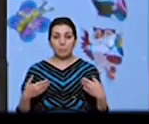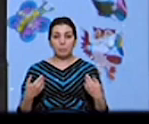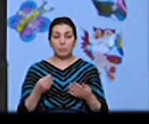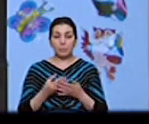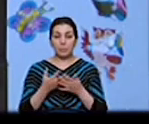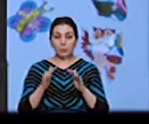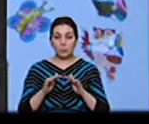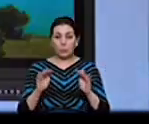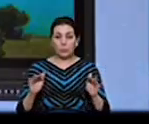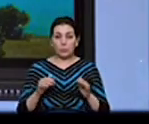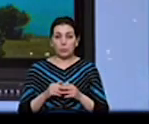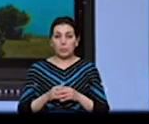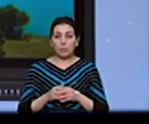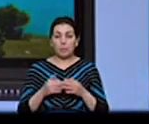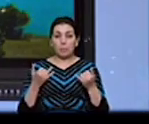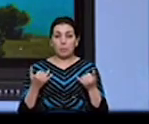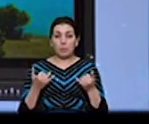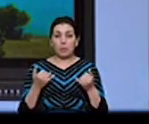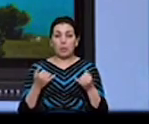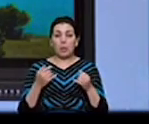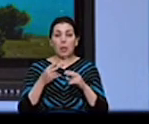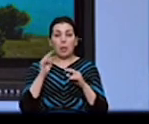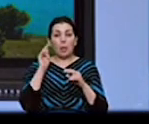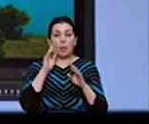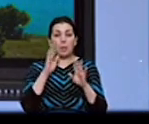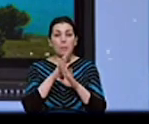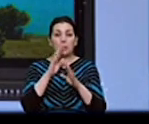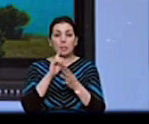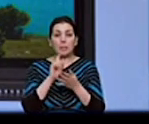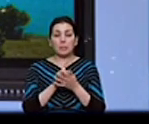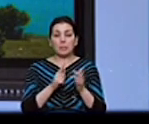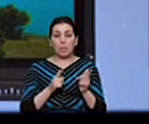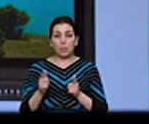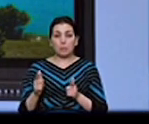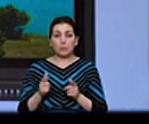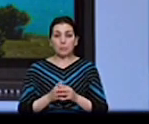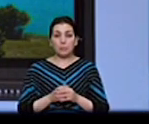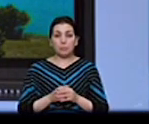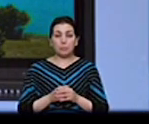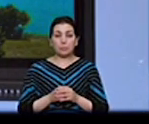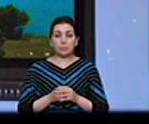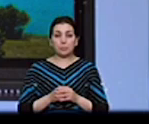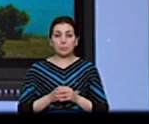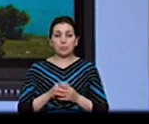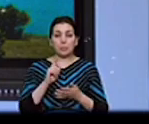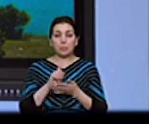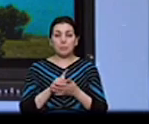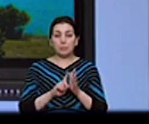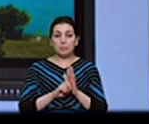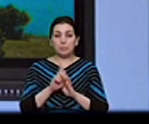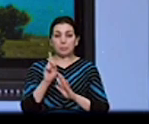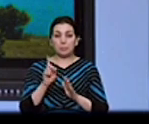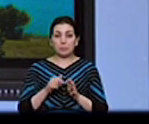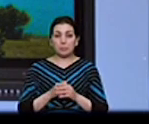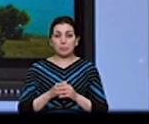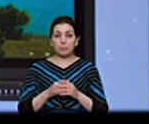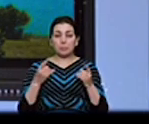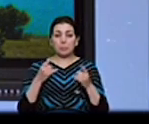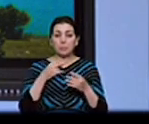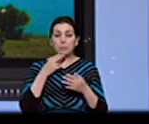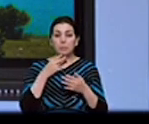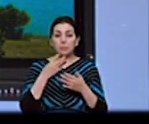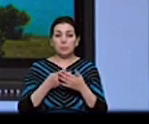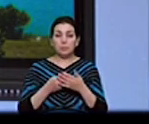Assalomu alaykum aziz o'quvchilar. Bugungi tabiatshunoslik darsiga tayyormisiz? Unday bo'lsa, darsimizni boshlaymiz.